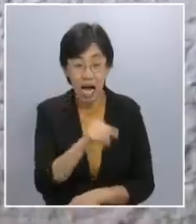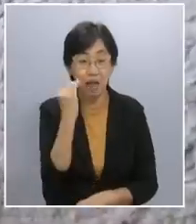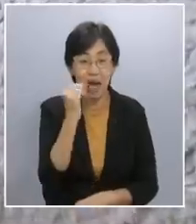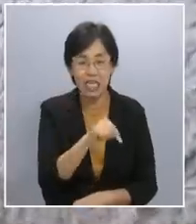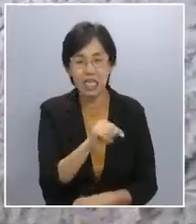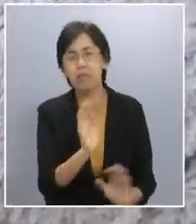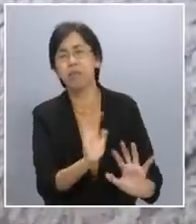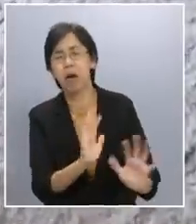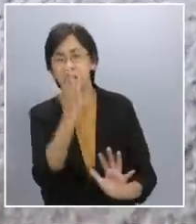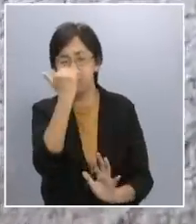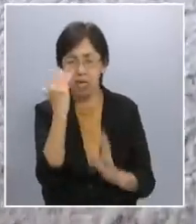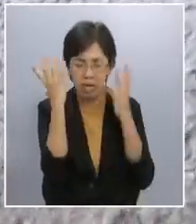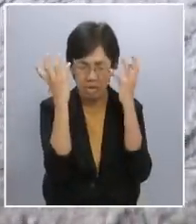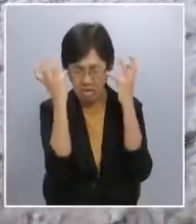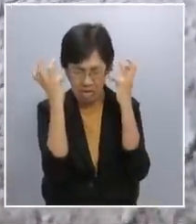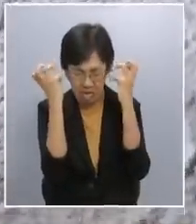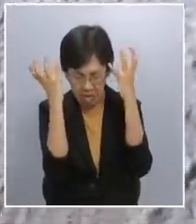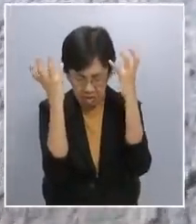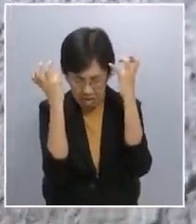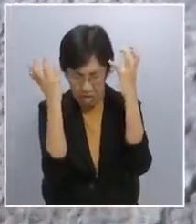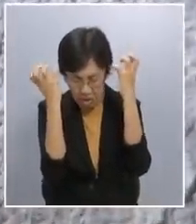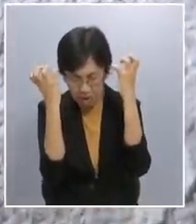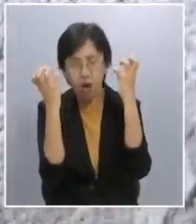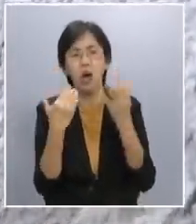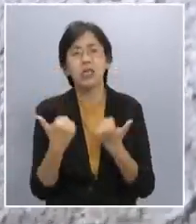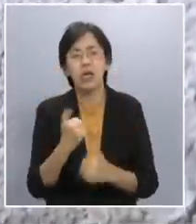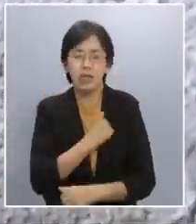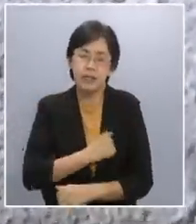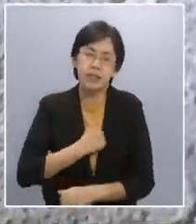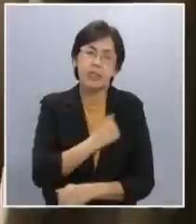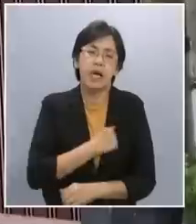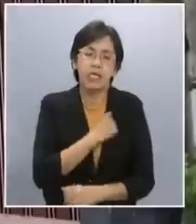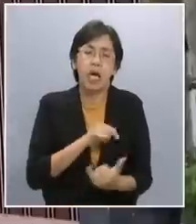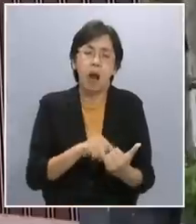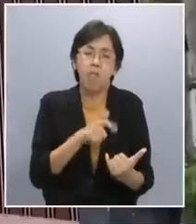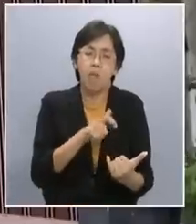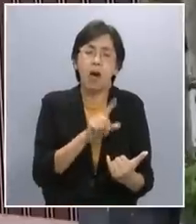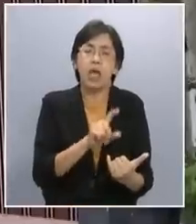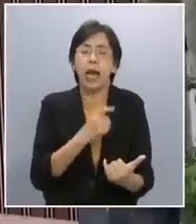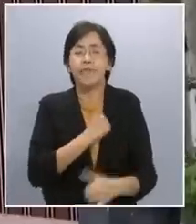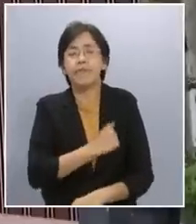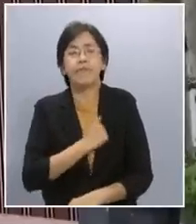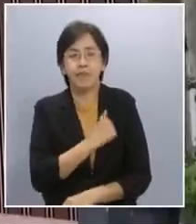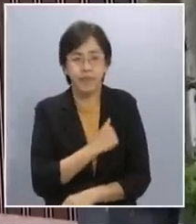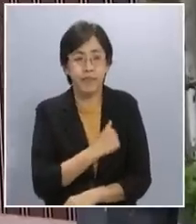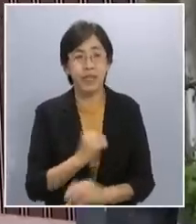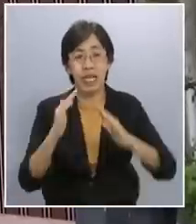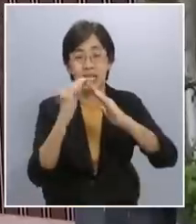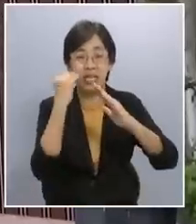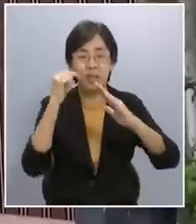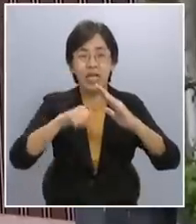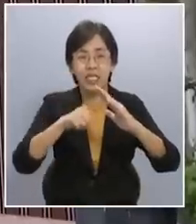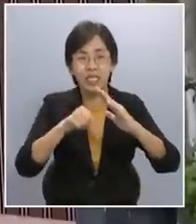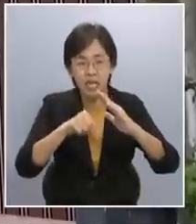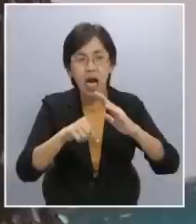เนี่ยจะทำให้เกิดความเครียดขึ้นมานะครับเพราะว่าตอนนี้ยังทำใจไม่ได้กับเหตุการณ์ที่เกิดขึ้นประกอบกับบ้านหลังเกิดเหตุนะครับก็อยู่กัน